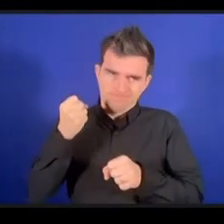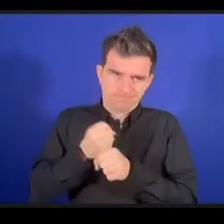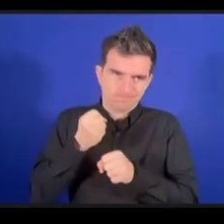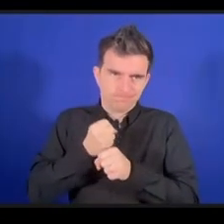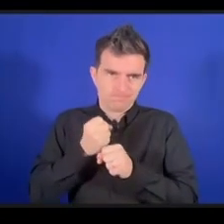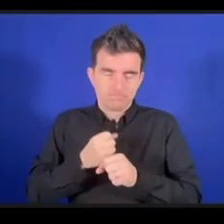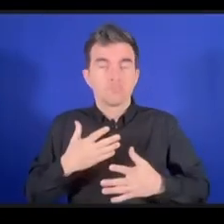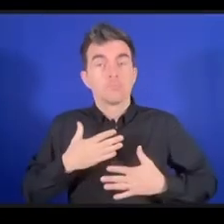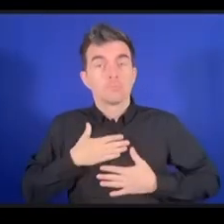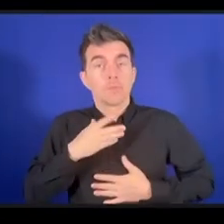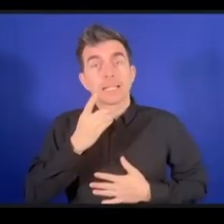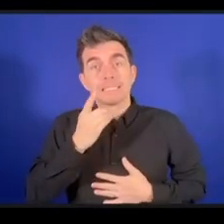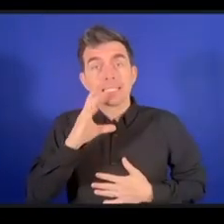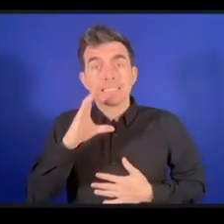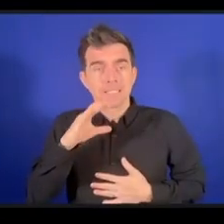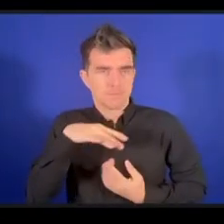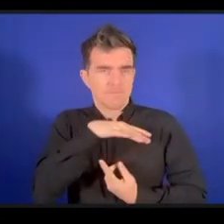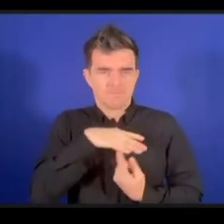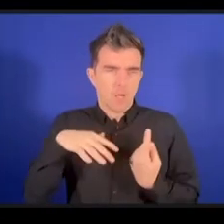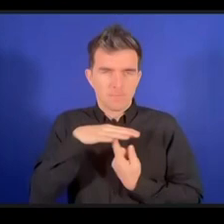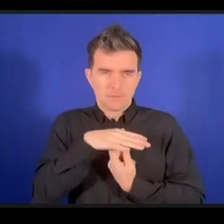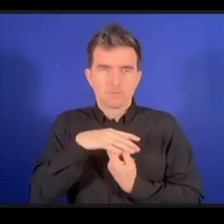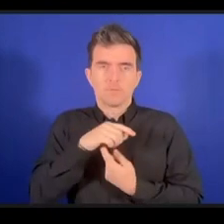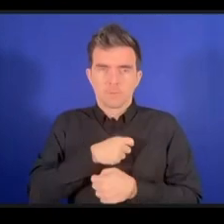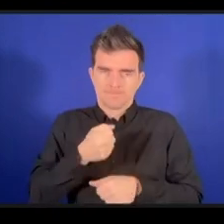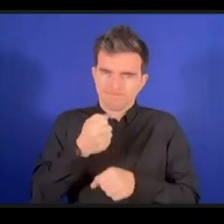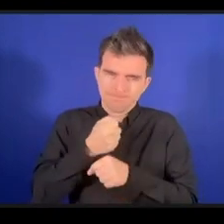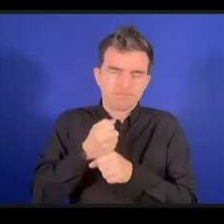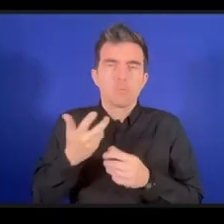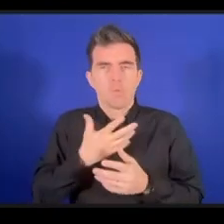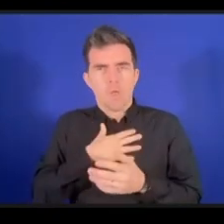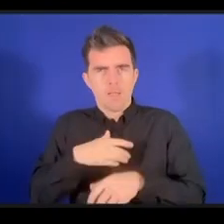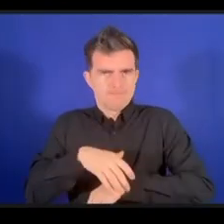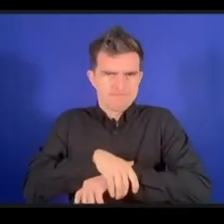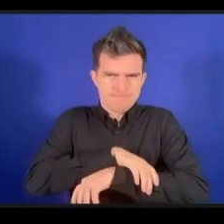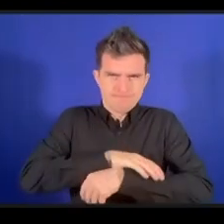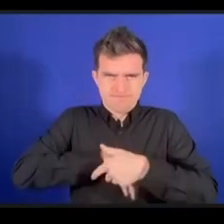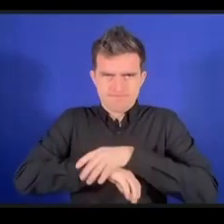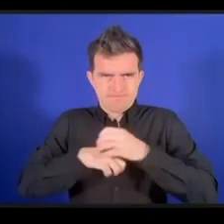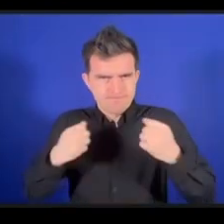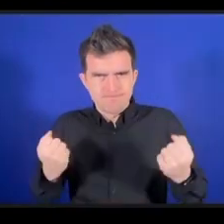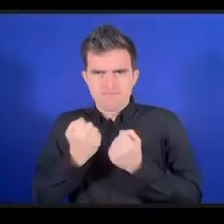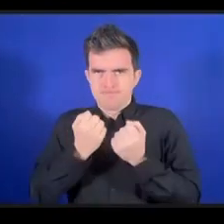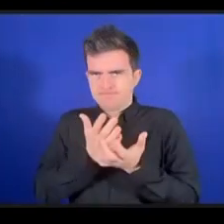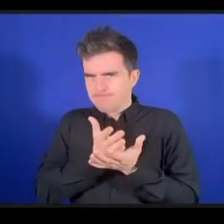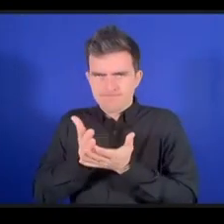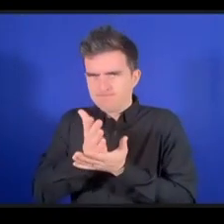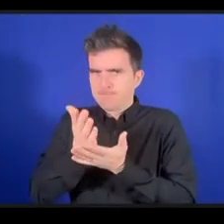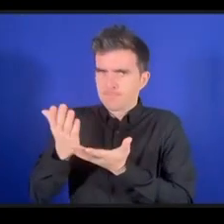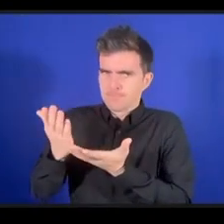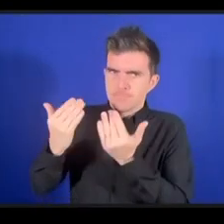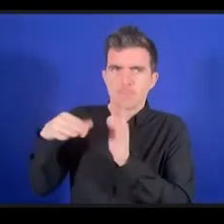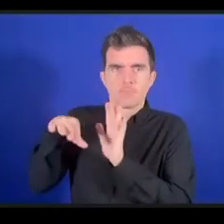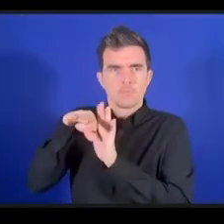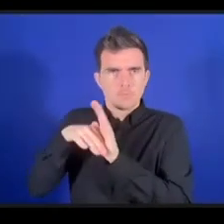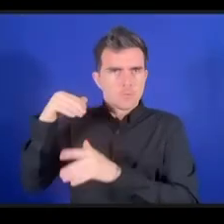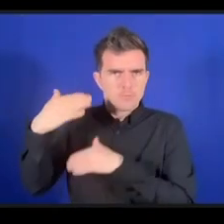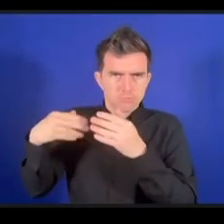为导向的政策文件，也要去多谈人的责任。